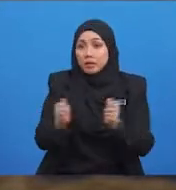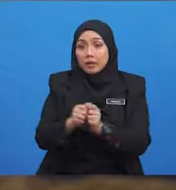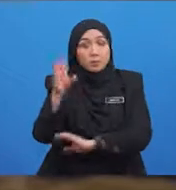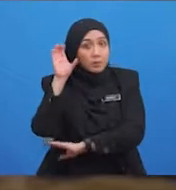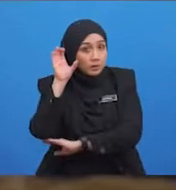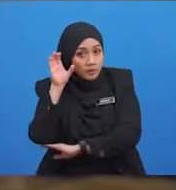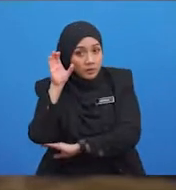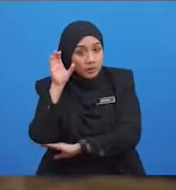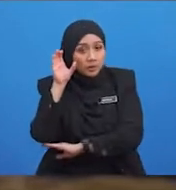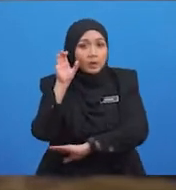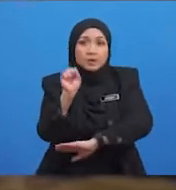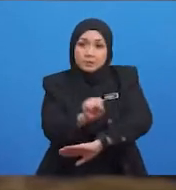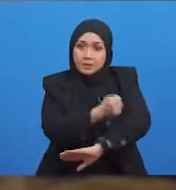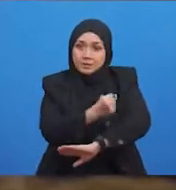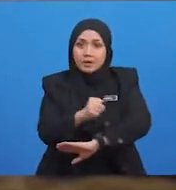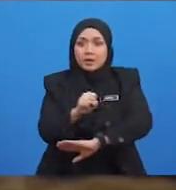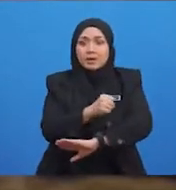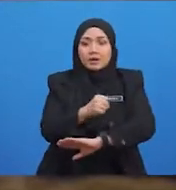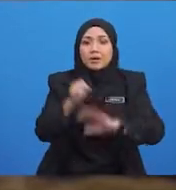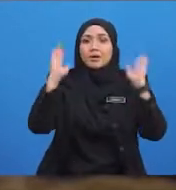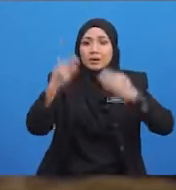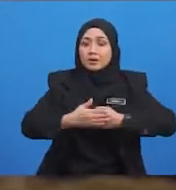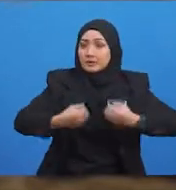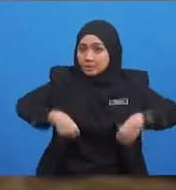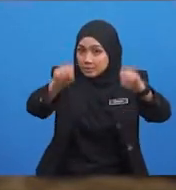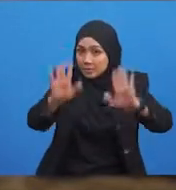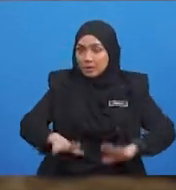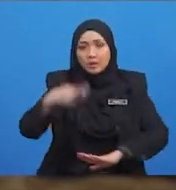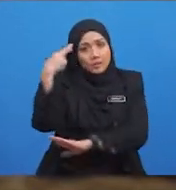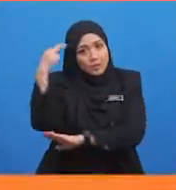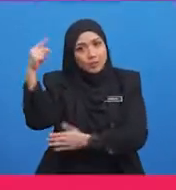dahulu deklamasi sajak Sejadah Rindu ini.